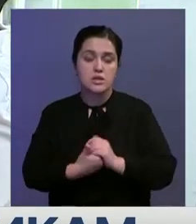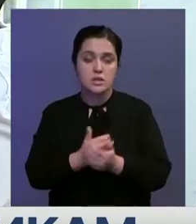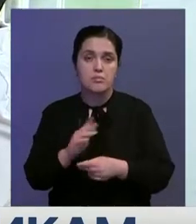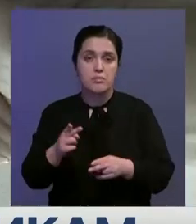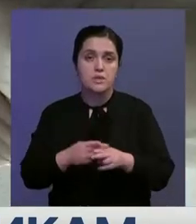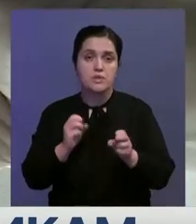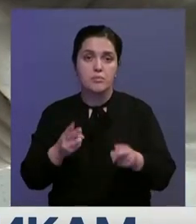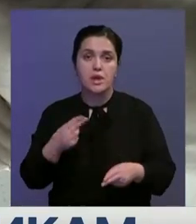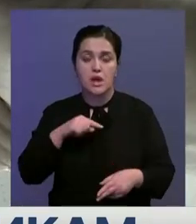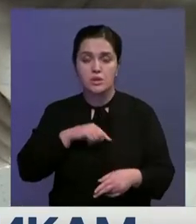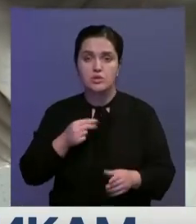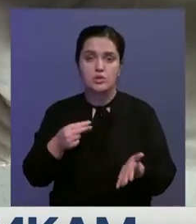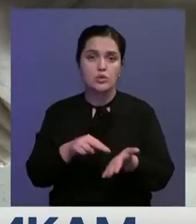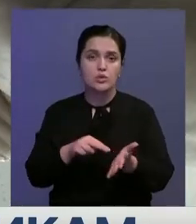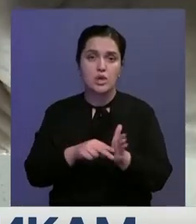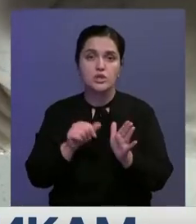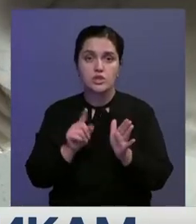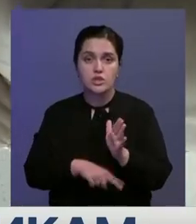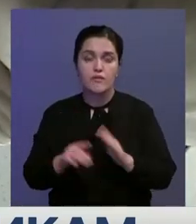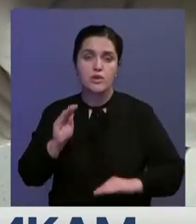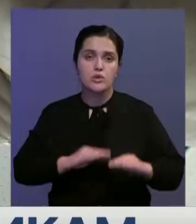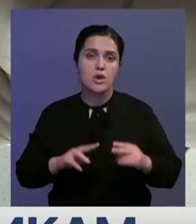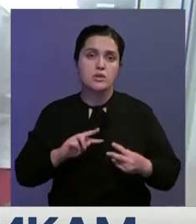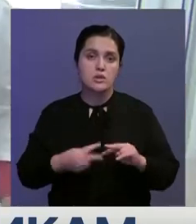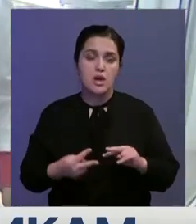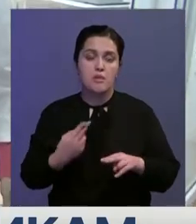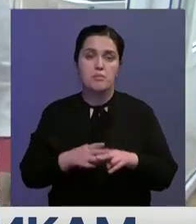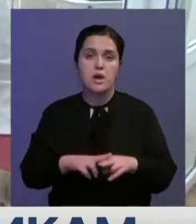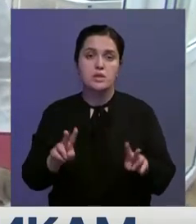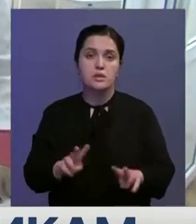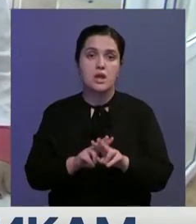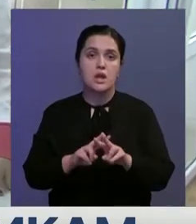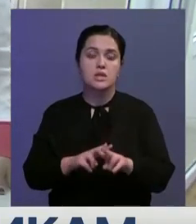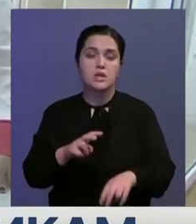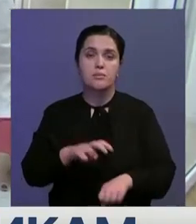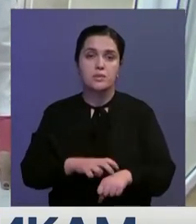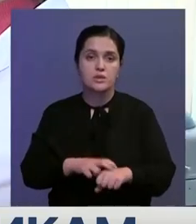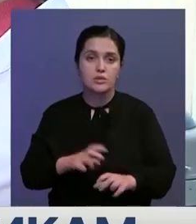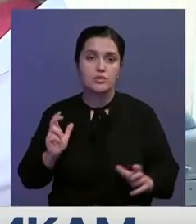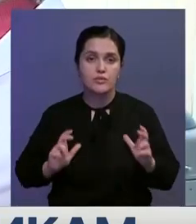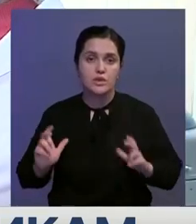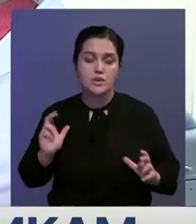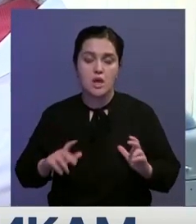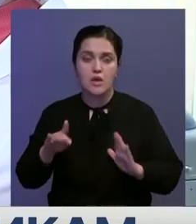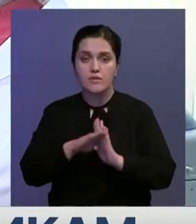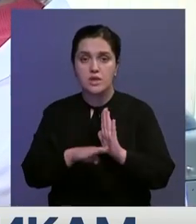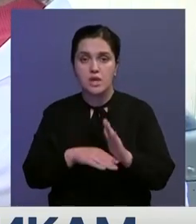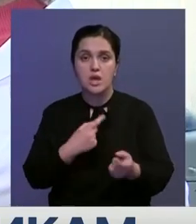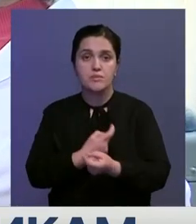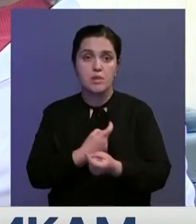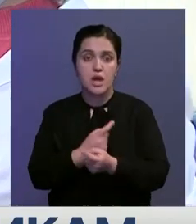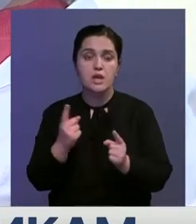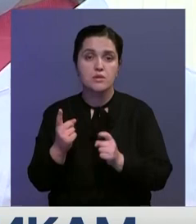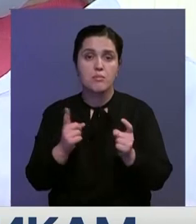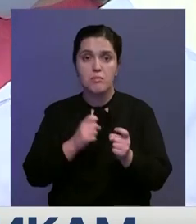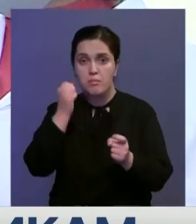для организма и стоит дешевле. Создали замену санитайзером в столичном медицинском университете. В составе спиртового спрея, который в